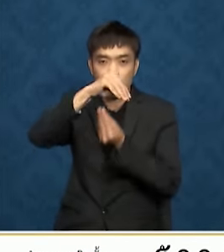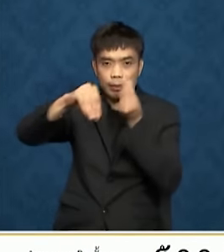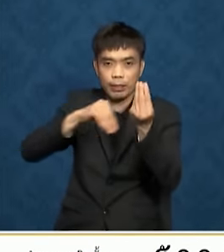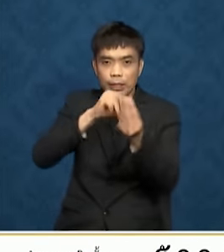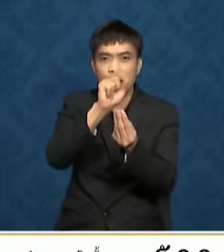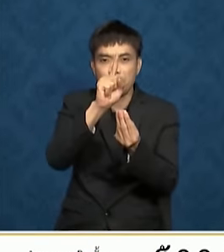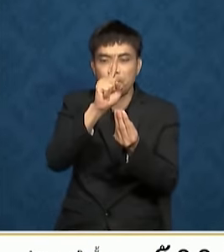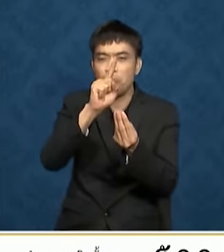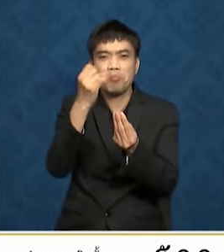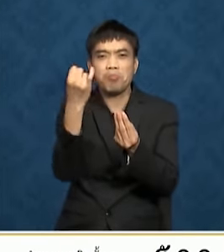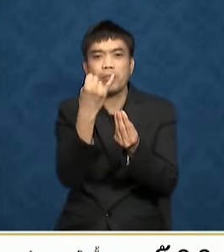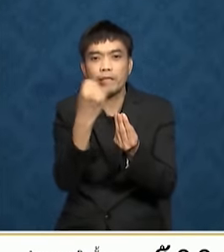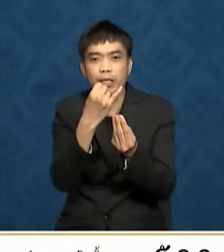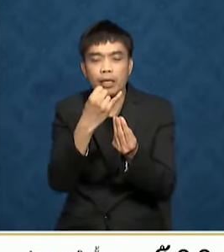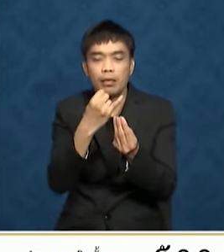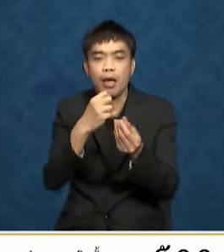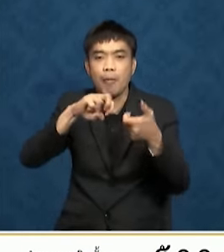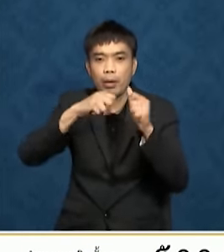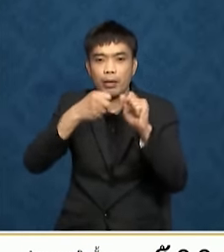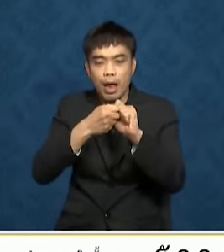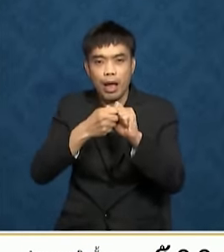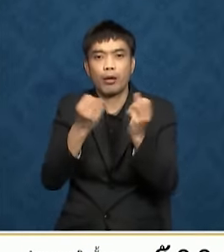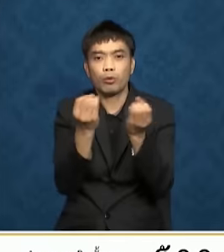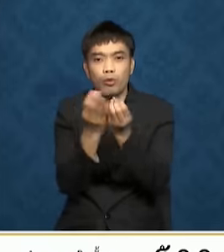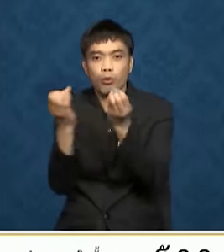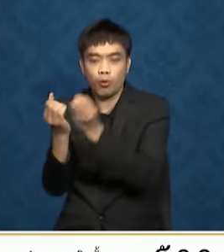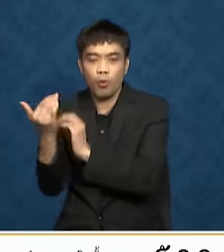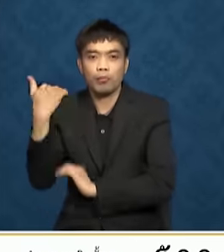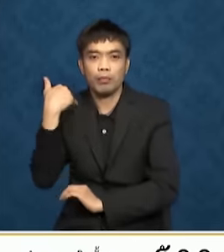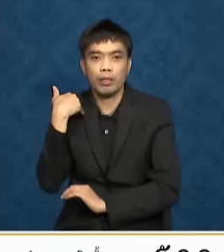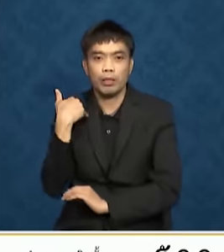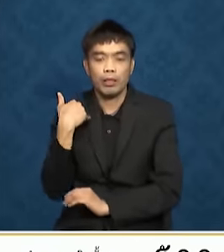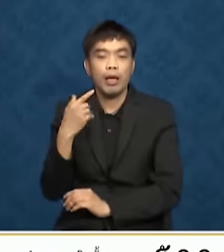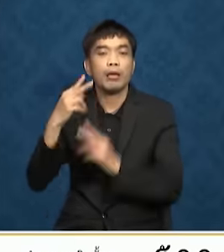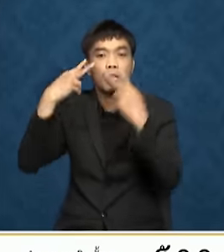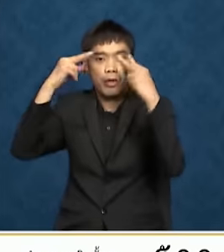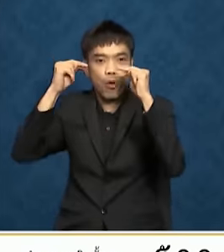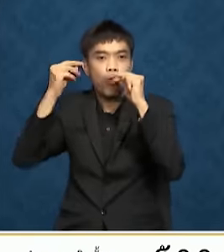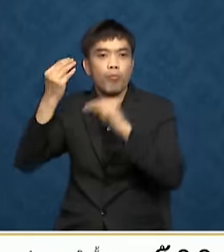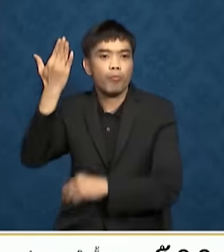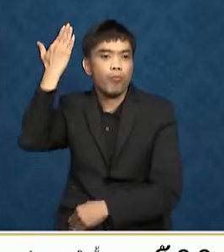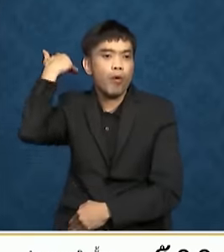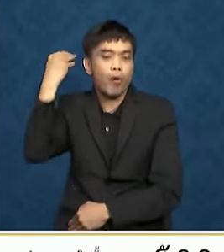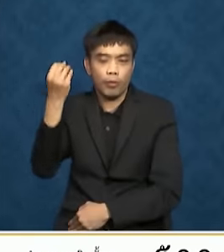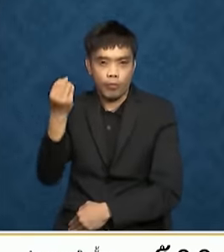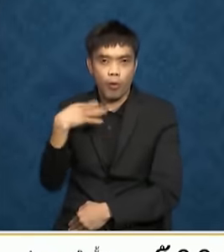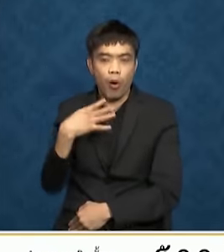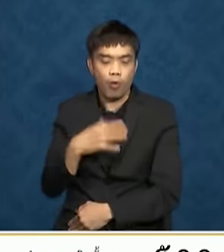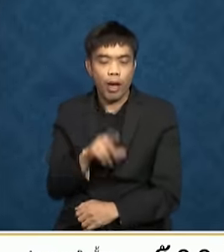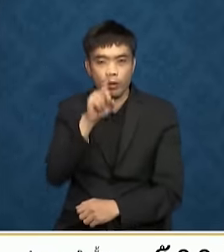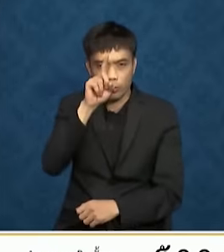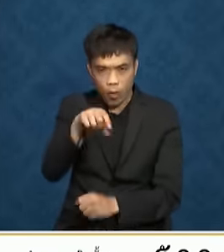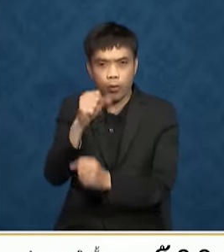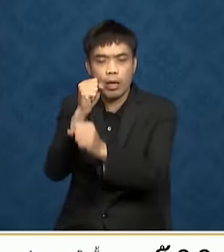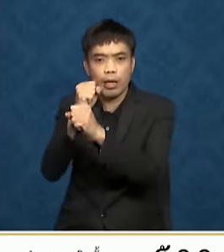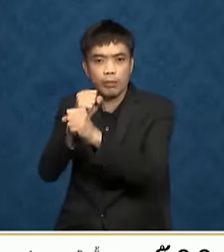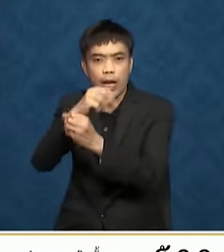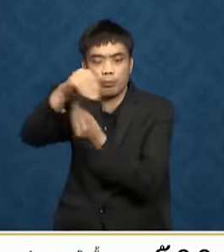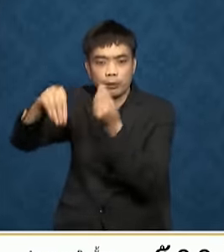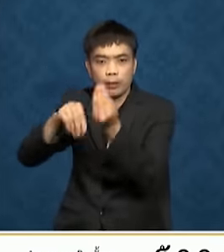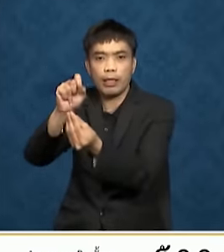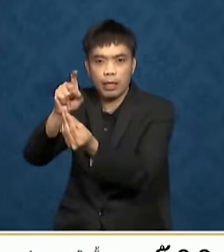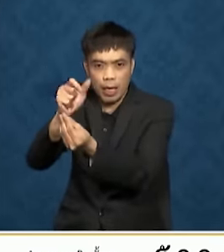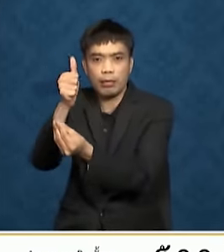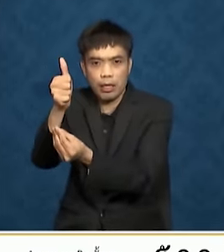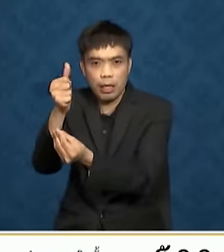กว่าปีนี้ครับท่านอดีตนายกก็ยังพูดเลยว่าเรามาสร้างเศรษฐกิจกันเถอะเราอย่ามาแจกกันเลยแล้วการแจกที่จะทำให้การ